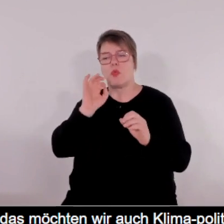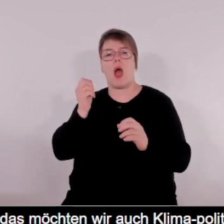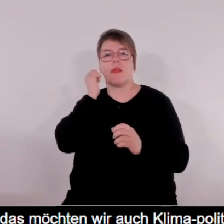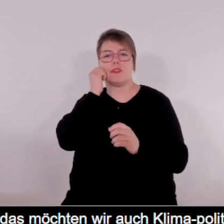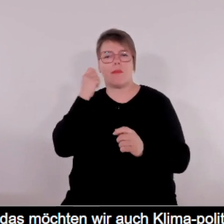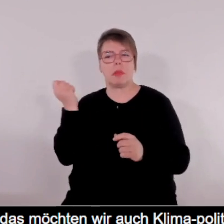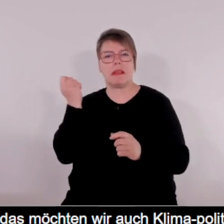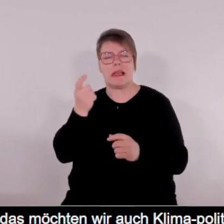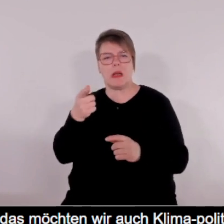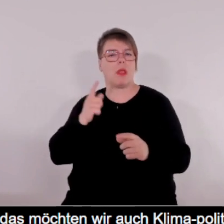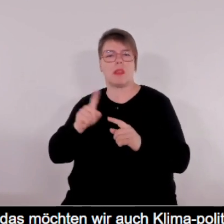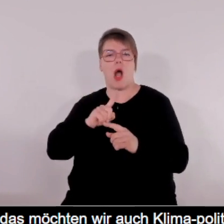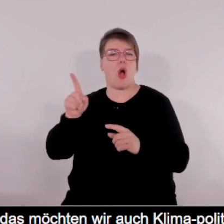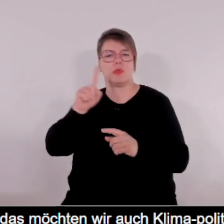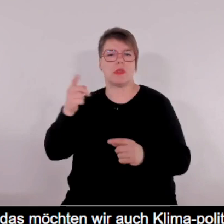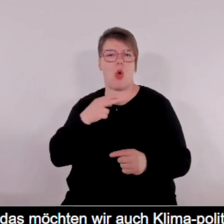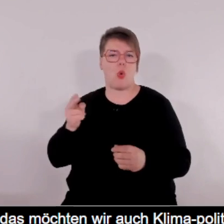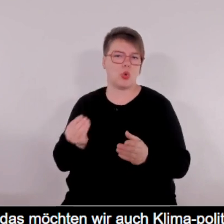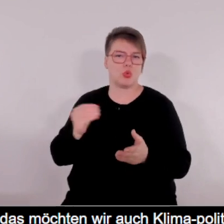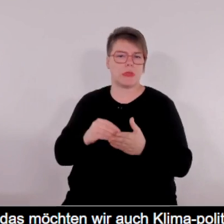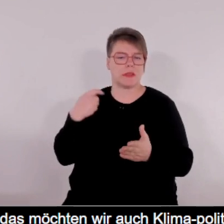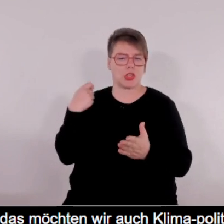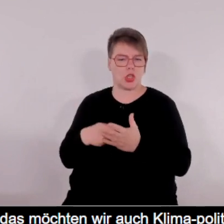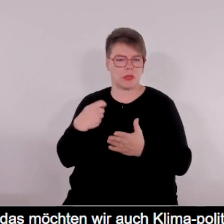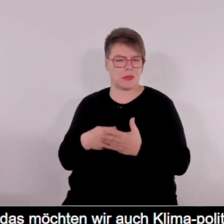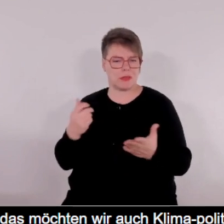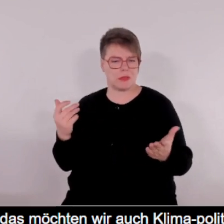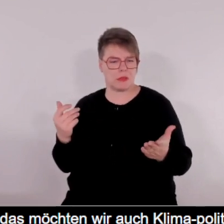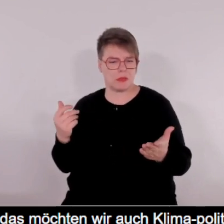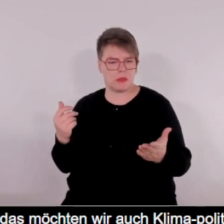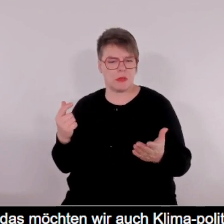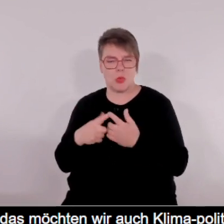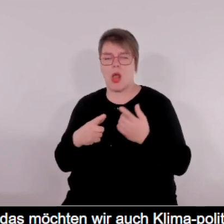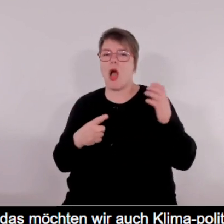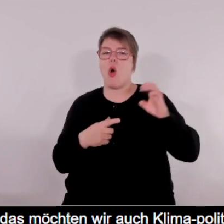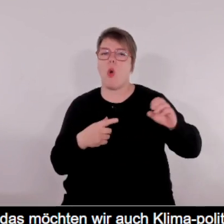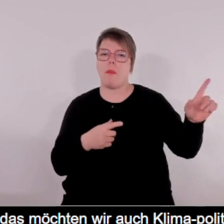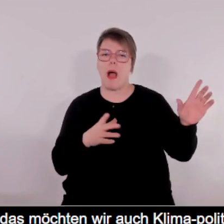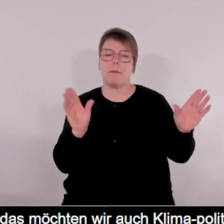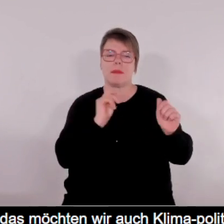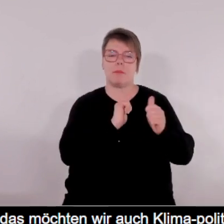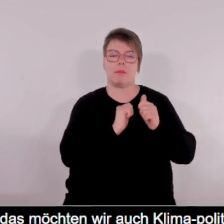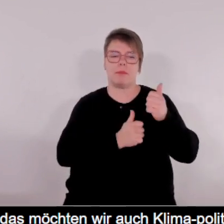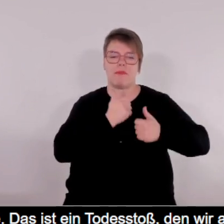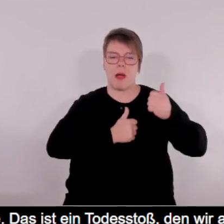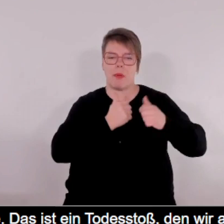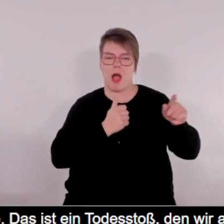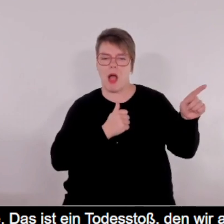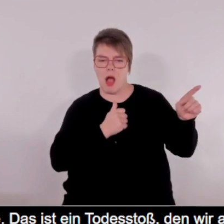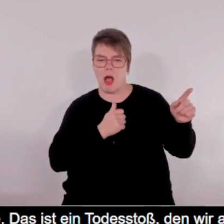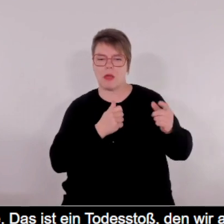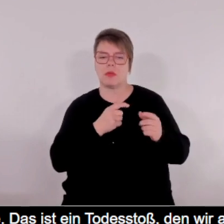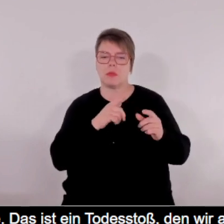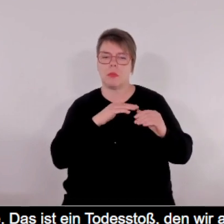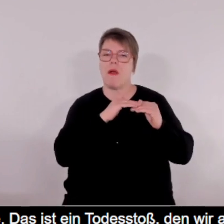dann 47 Cent. Ob es hier wirklich ein Zurück gibt, ist in den Sternen. Herr Özdemir hat